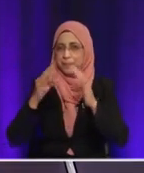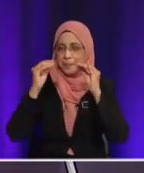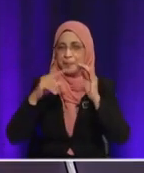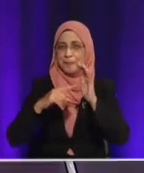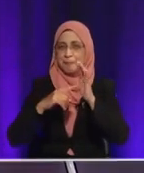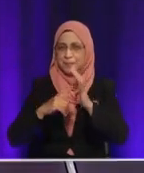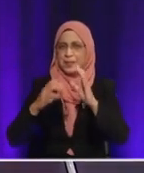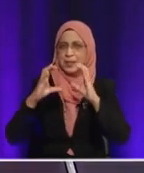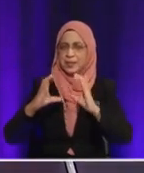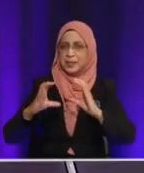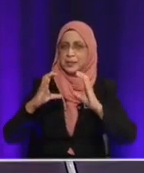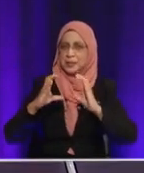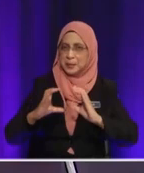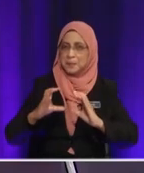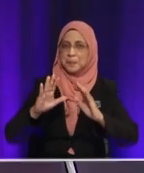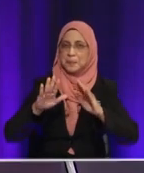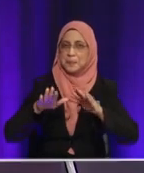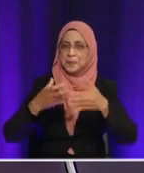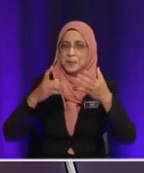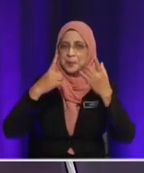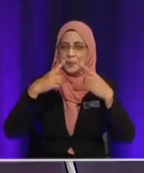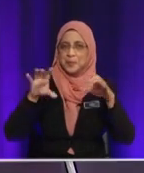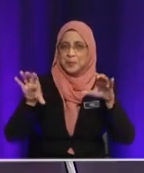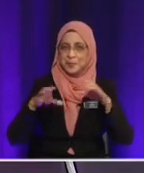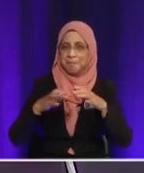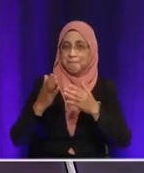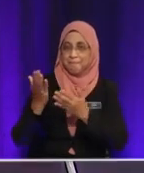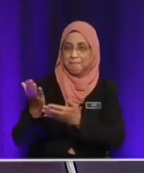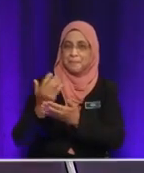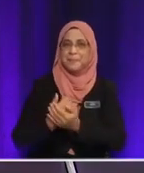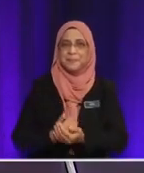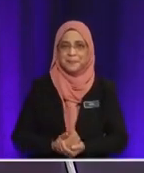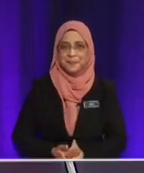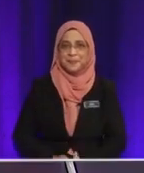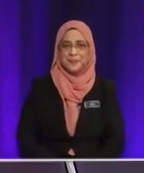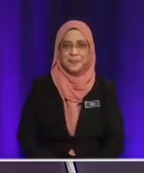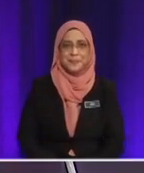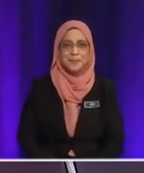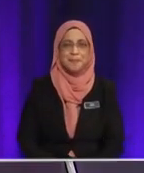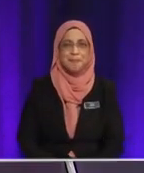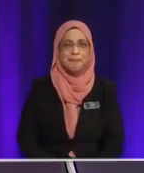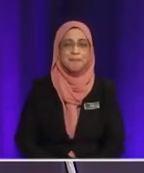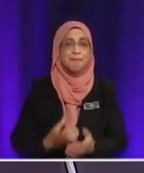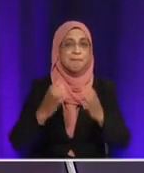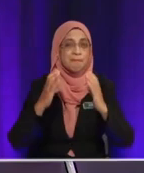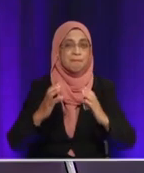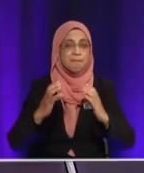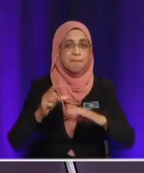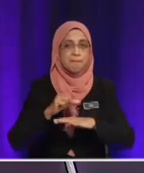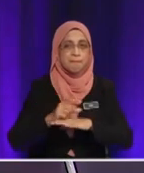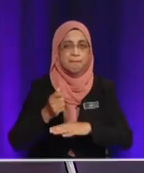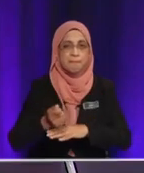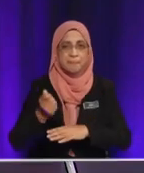tunjukkan, nak minta cikgu Fatin kita nak buat demonstrasi, betul cikgu Fatin? Betul, daripada betul. Awal hingga habis. Betul, cara menggunakan alatan